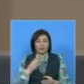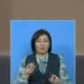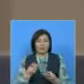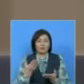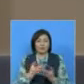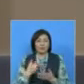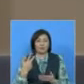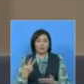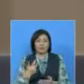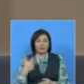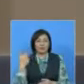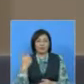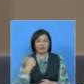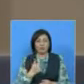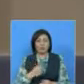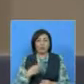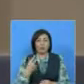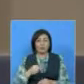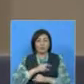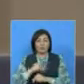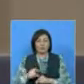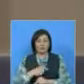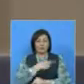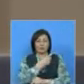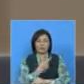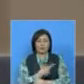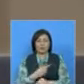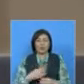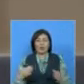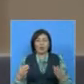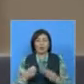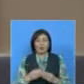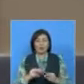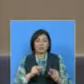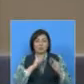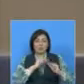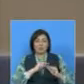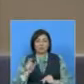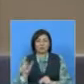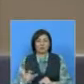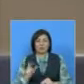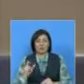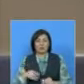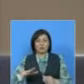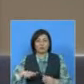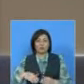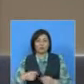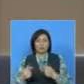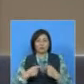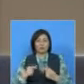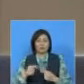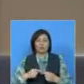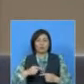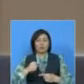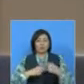Допустим, 3 раза в неделю по 3 часа. Кроме того, надо усиливать общественно-просветительскую работу с населением, чтобы, допустим, потомки репрессированных могли